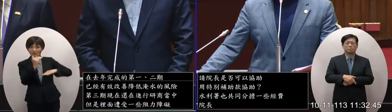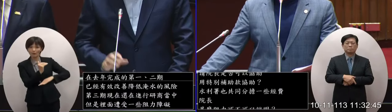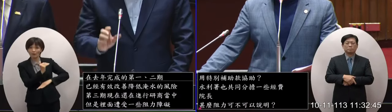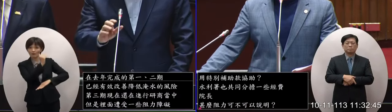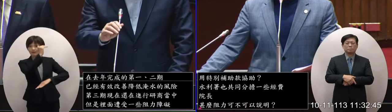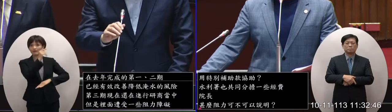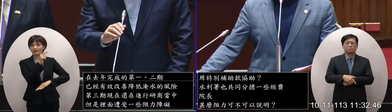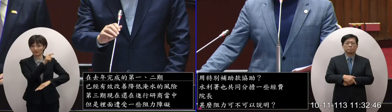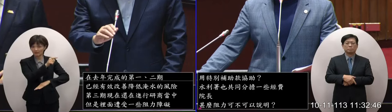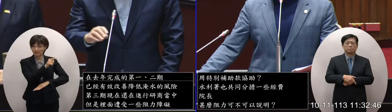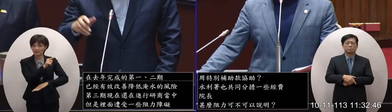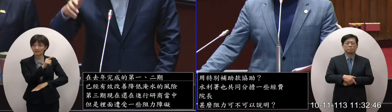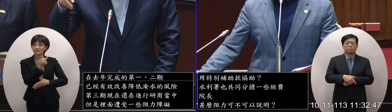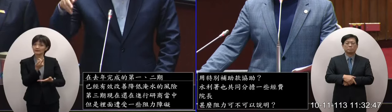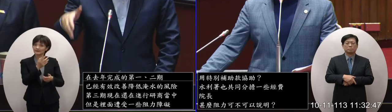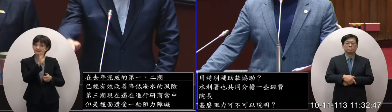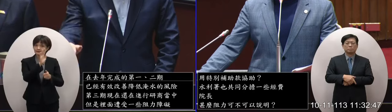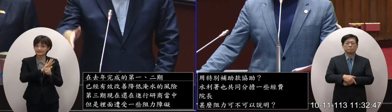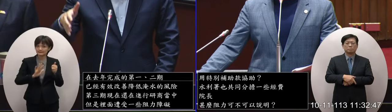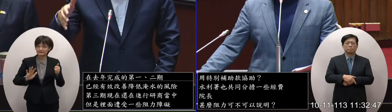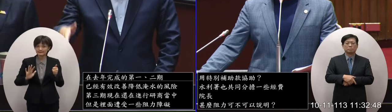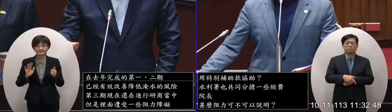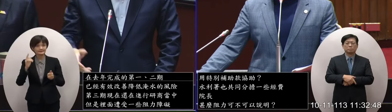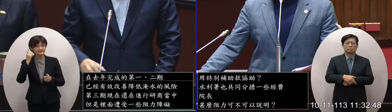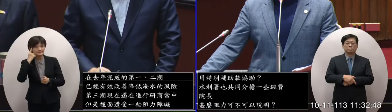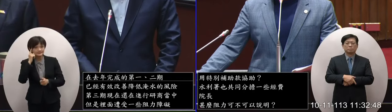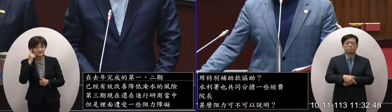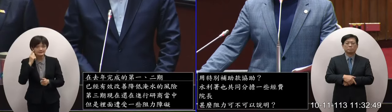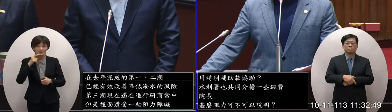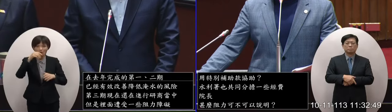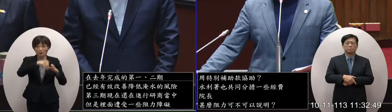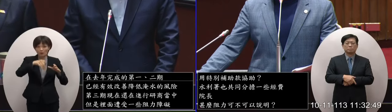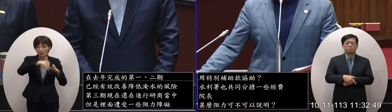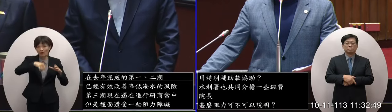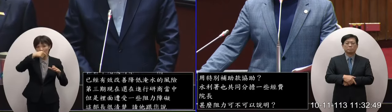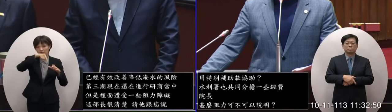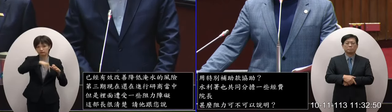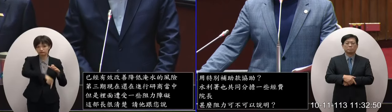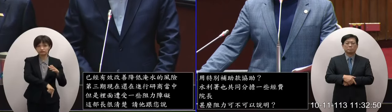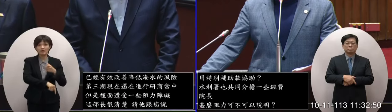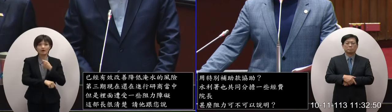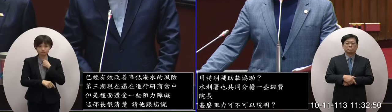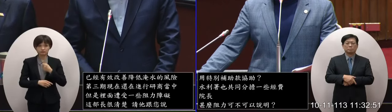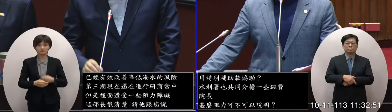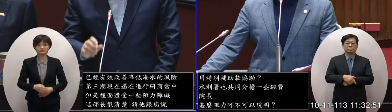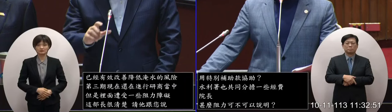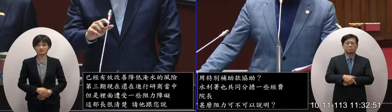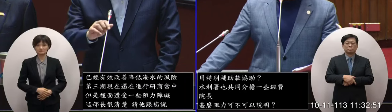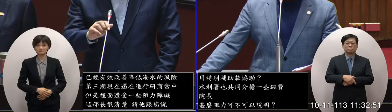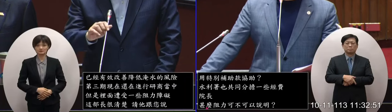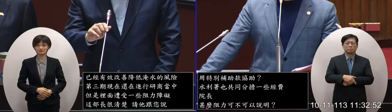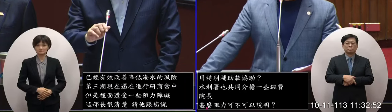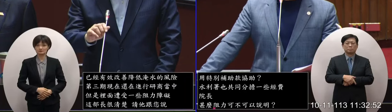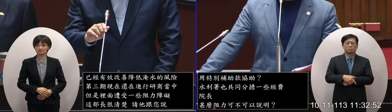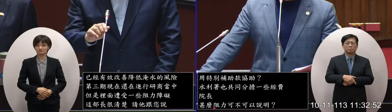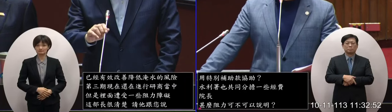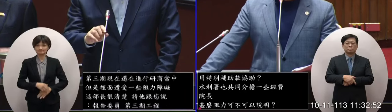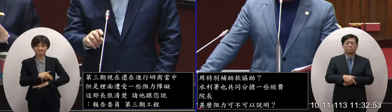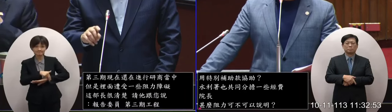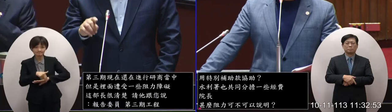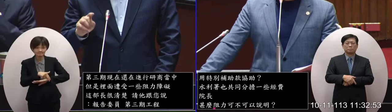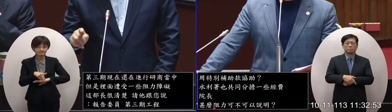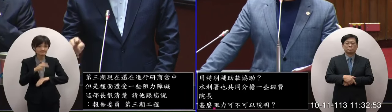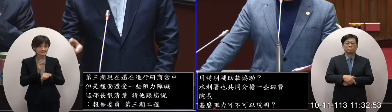因素，所以这个需要比较深挖了这个要设计用这个箱涵的方